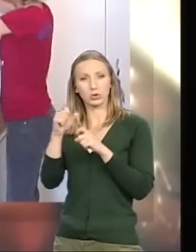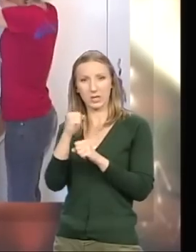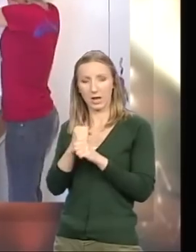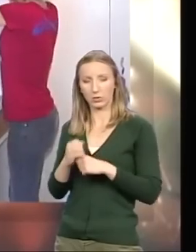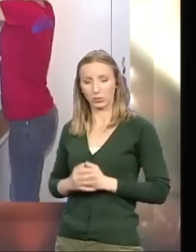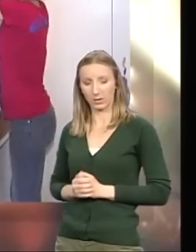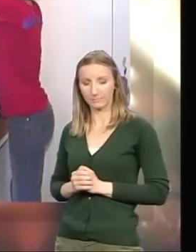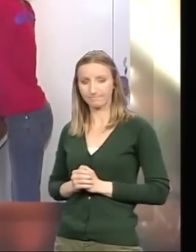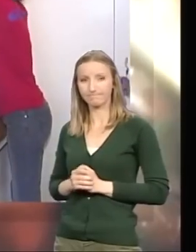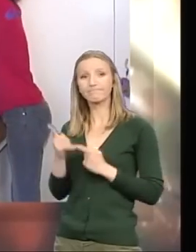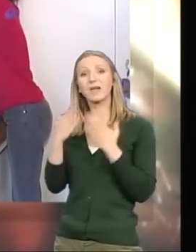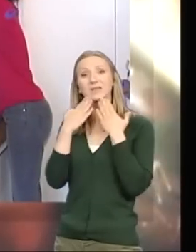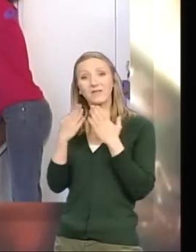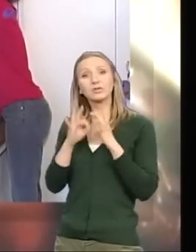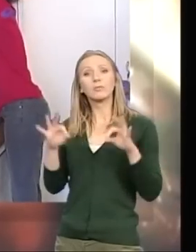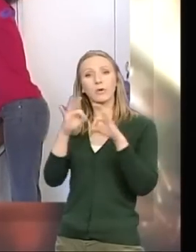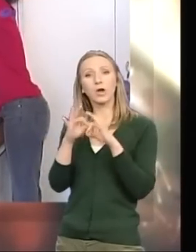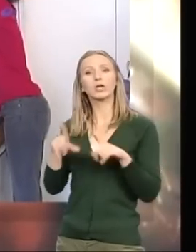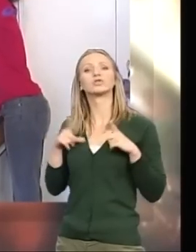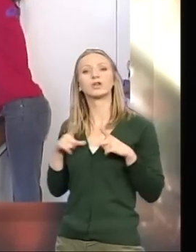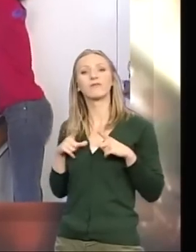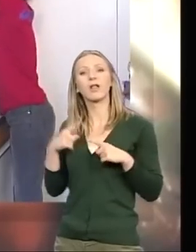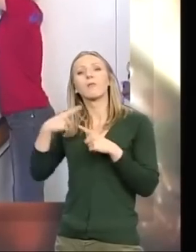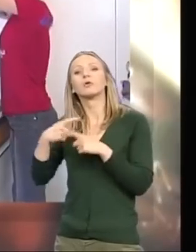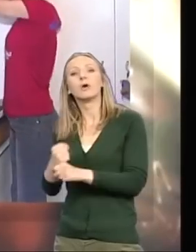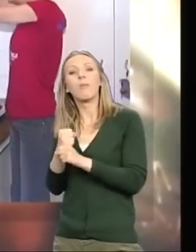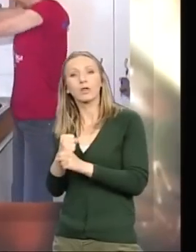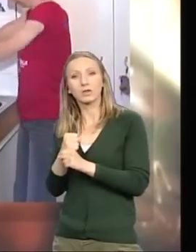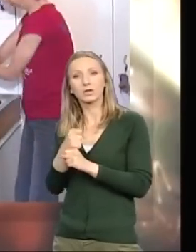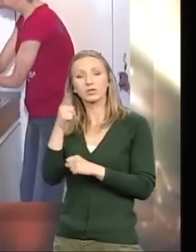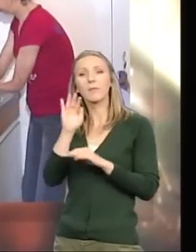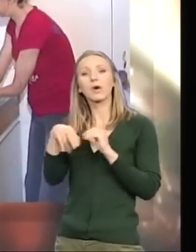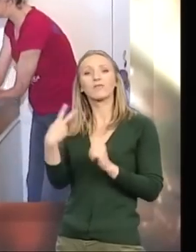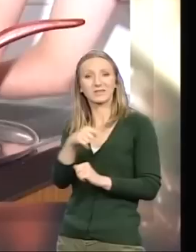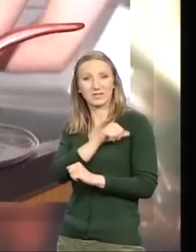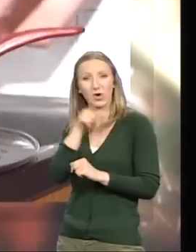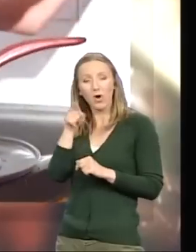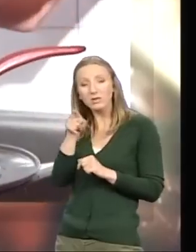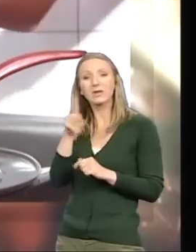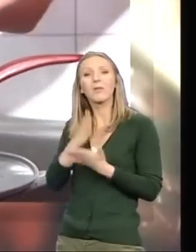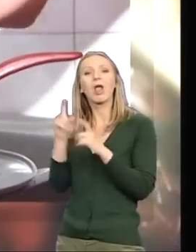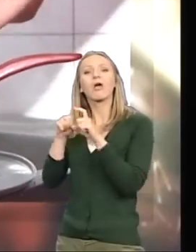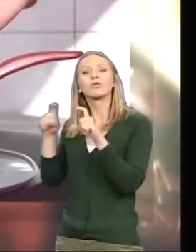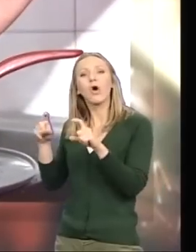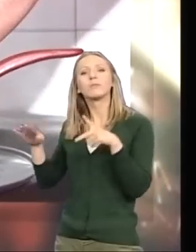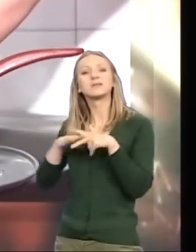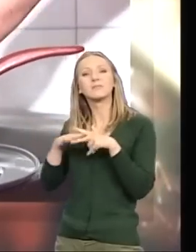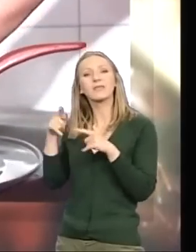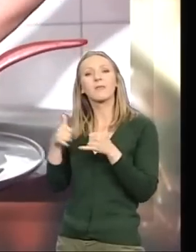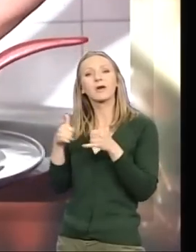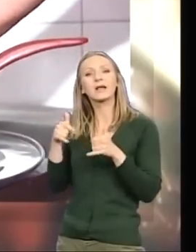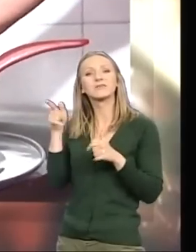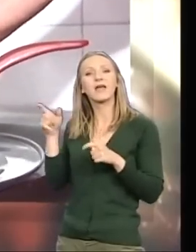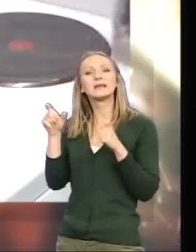Zahvaljujući projektu stanovanja uz podršku, Danijela i Marinku koji su u više od 20 godina proveli u domu za osobe sa smetnjama u razvoju u